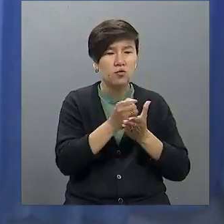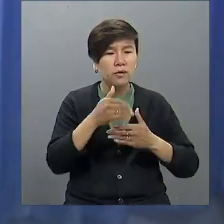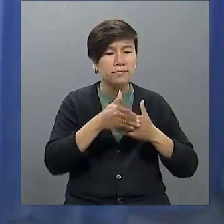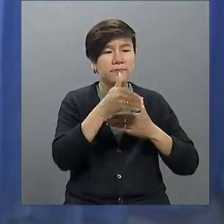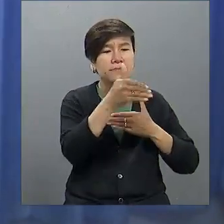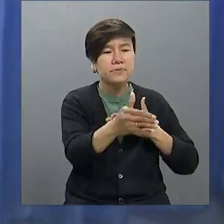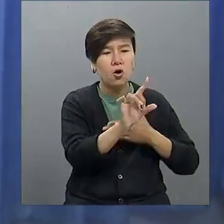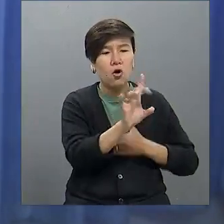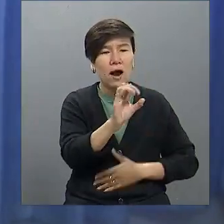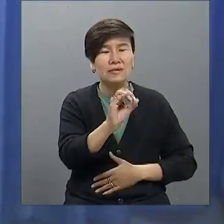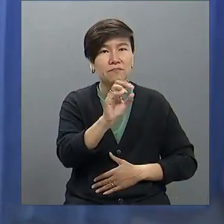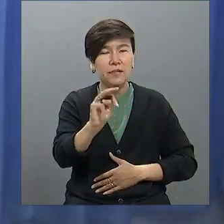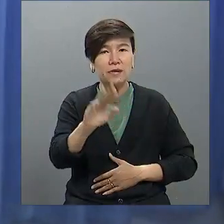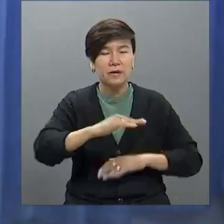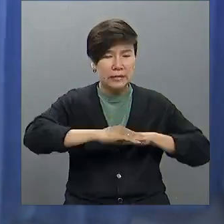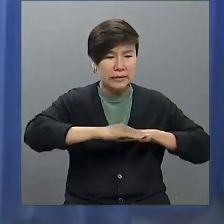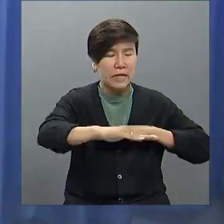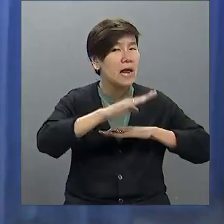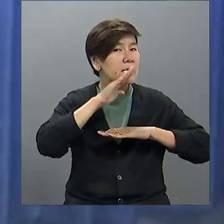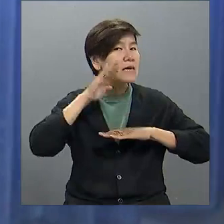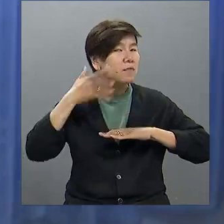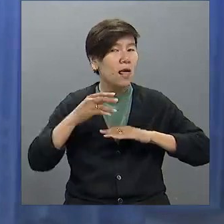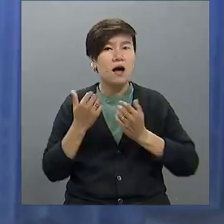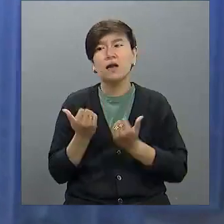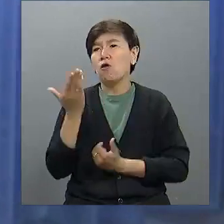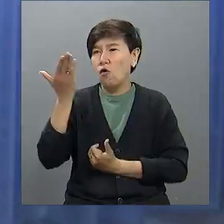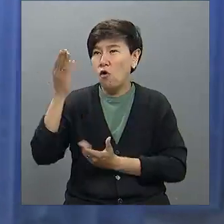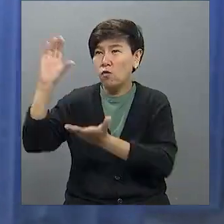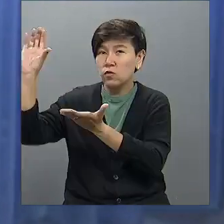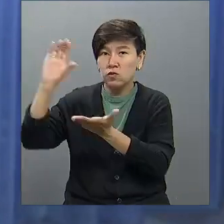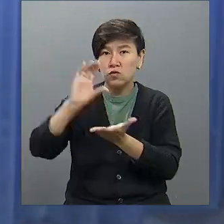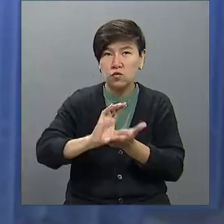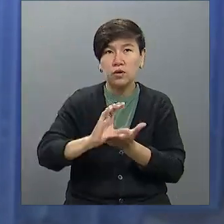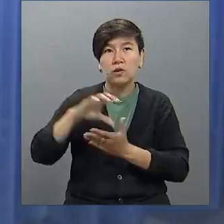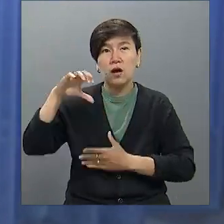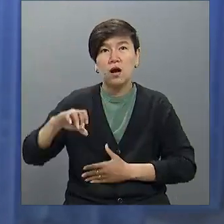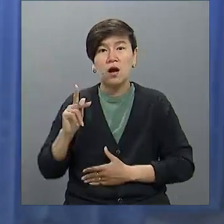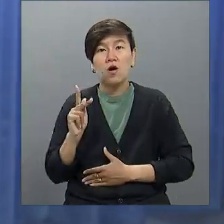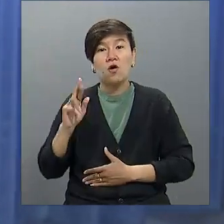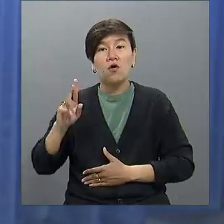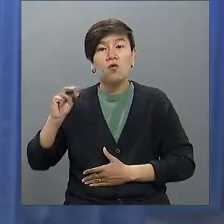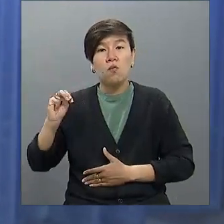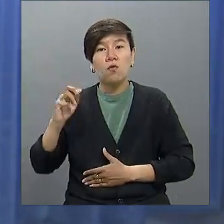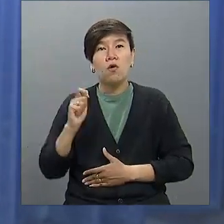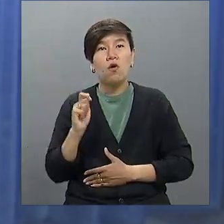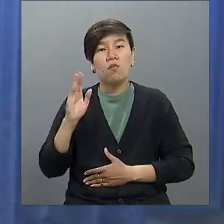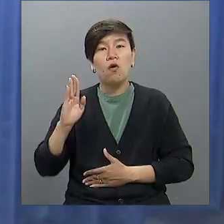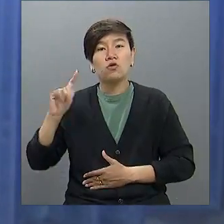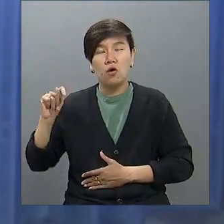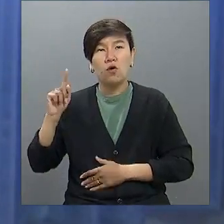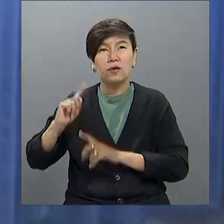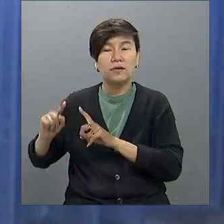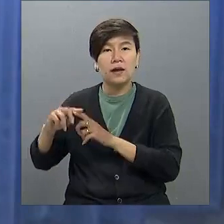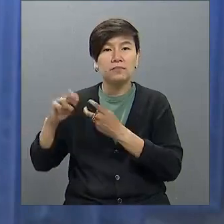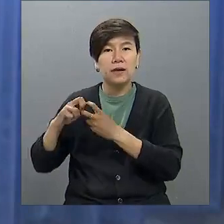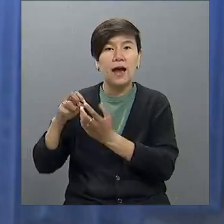บต.หนองเรือก็ได้ดำเนินการของบประมาณจากกรมส่งเสริมปกครองส่วนท้องถิ่นนะครับในการแก้ไขปัญหาก็คือก่อสร้าง